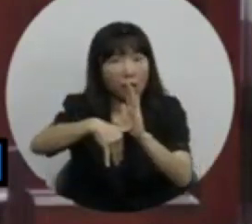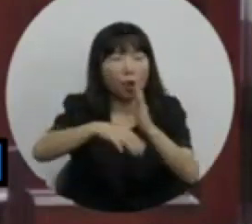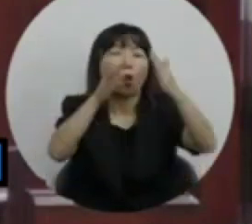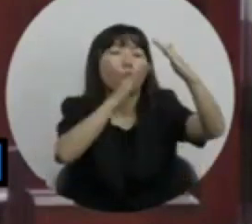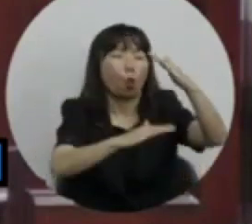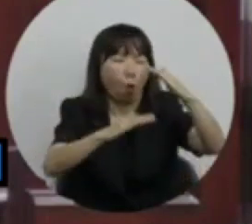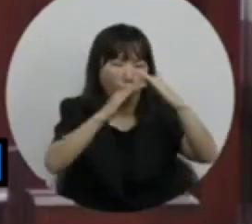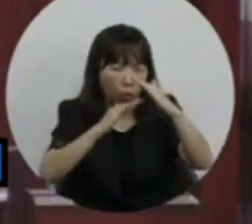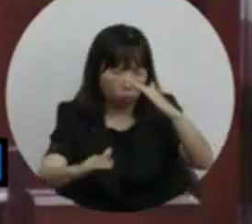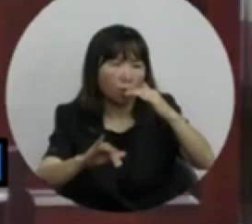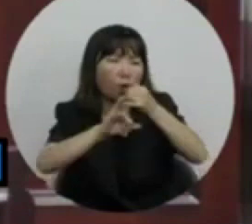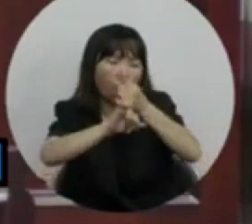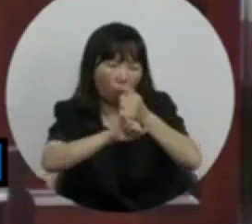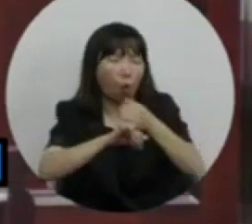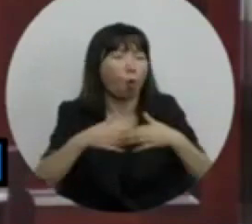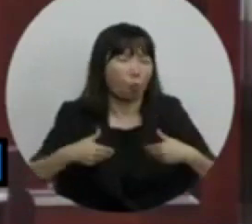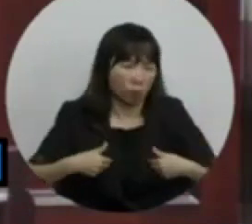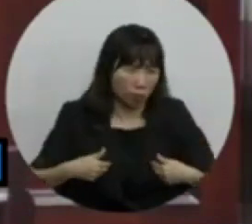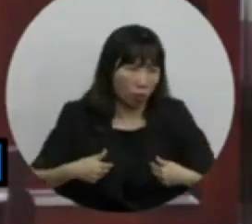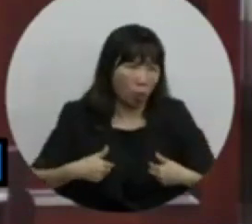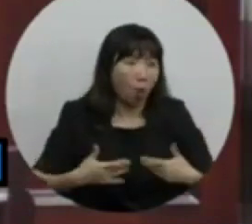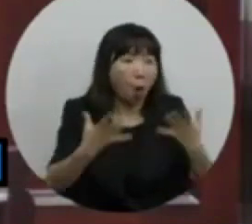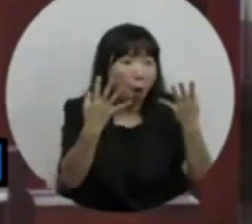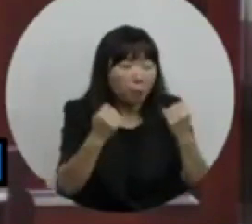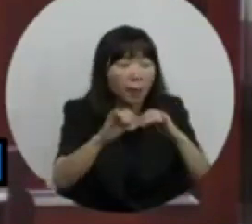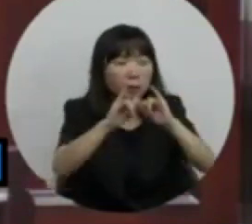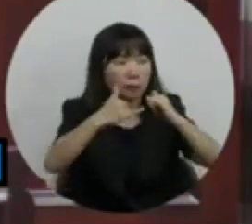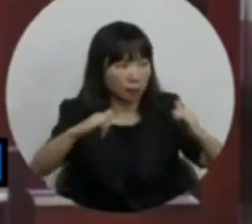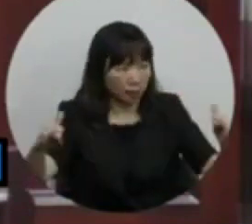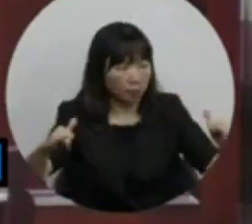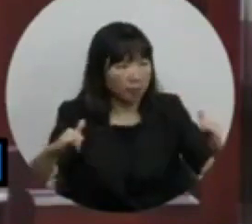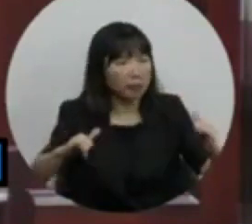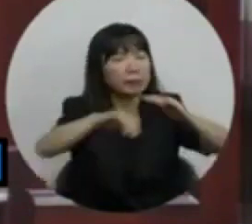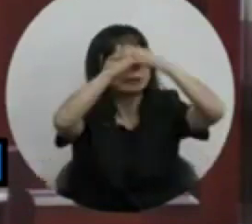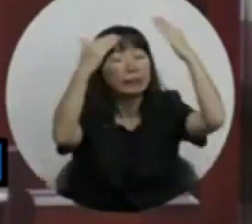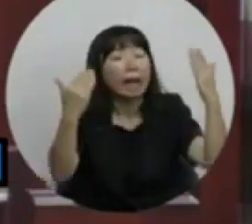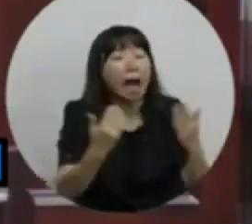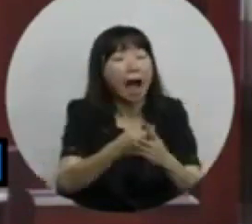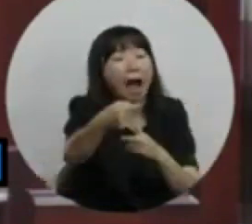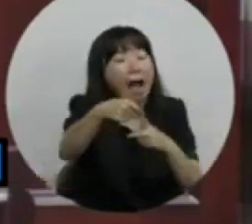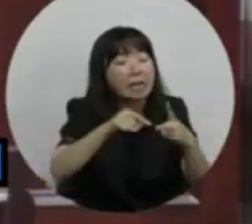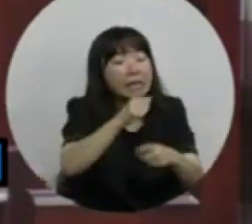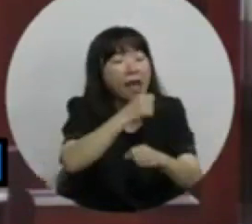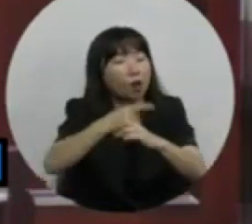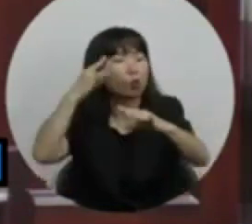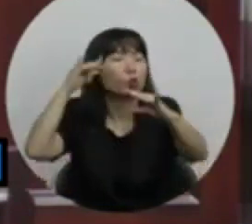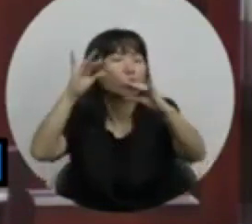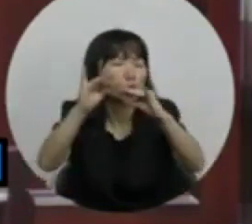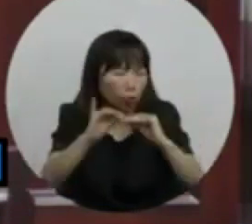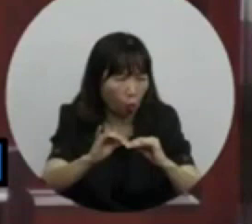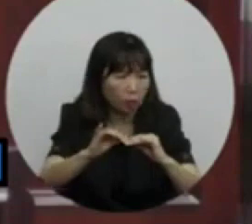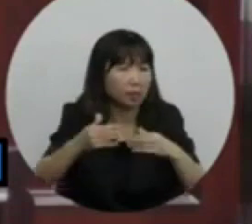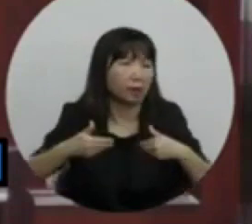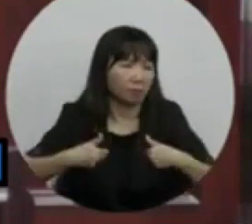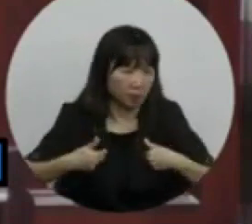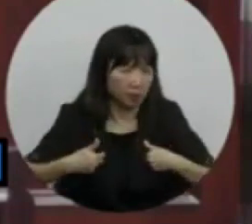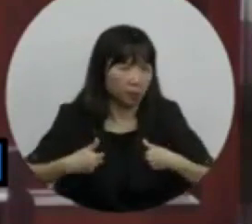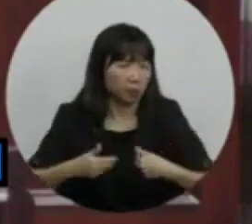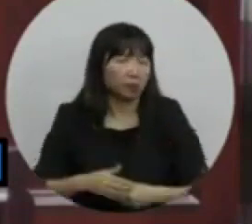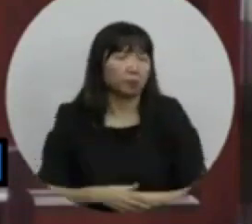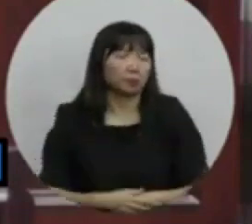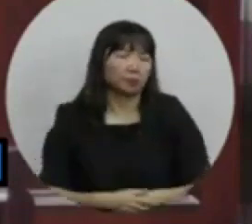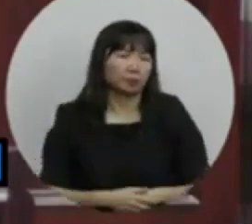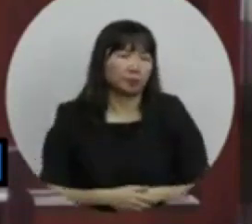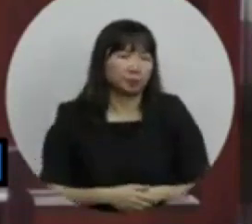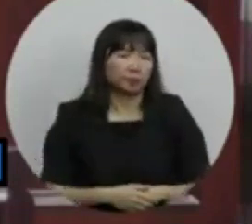공정해야 된다. 많은 사람들이 수긍 이해를 하고 동의를 해야 된다. 이 점에서 그렇게 했다는